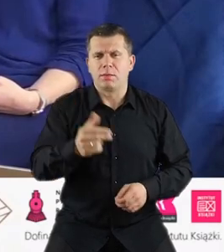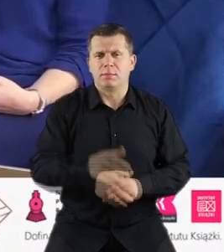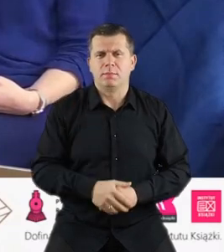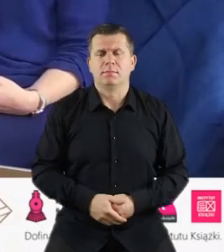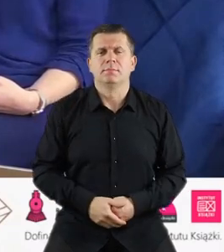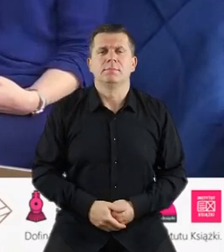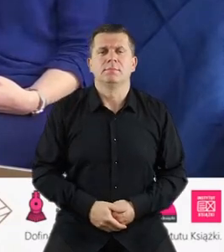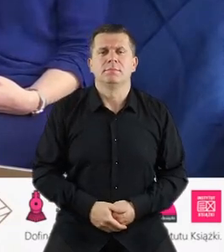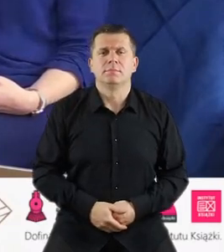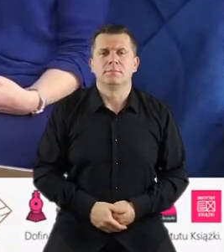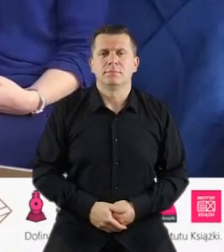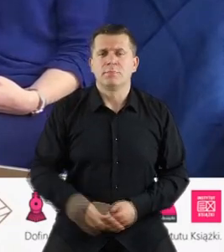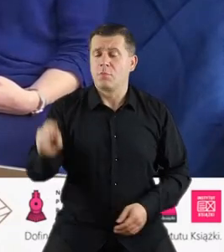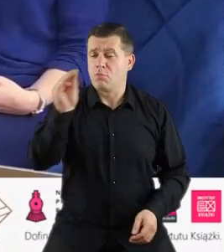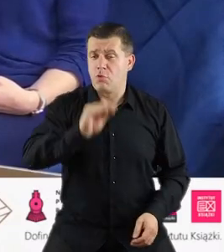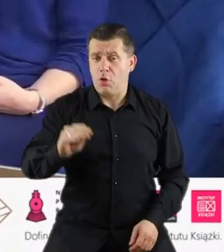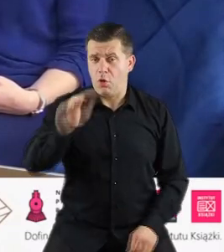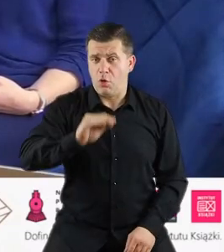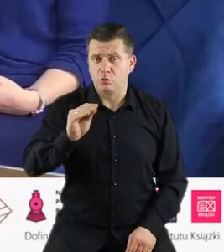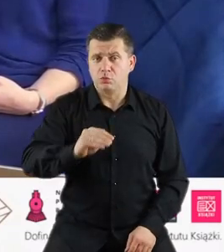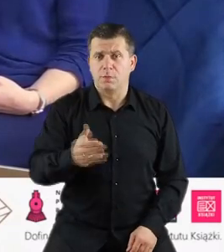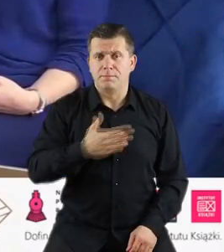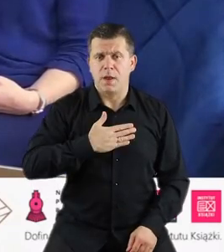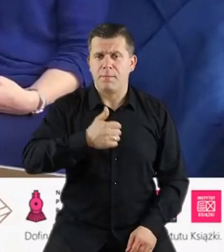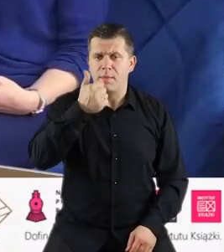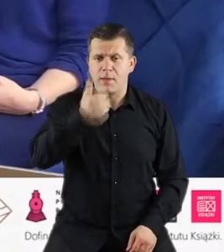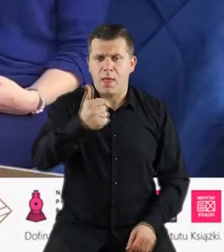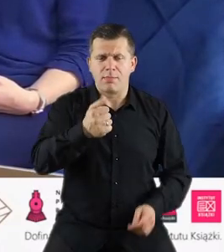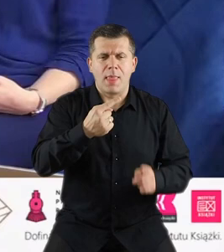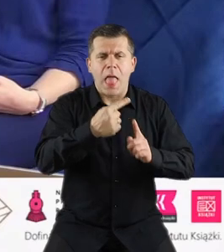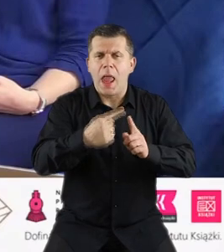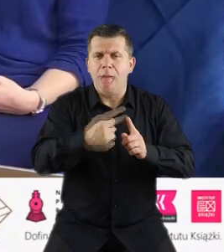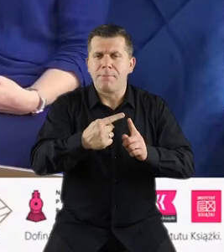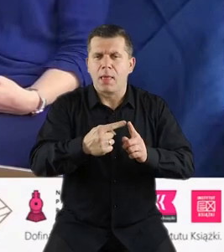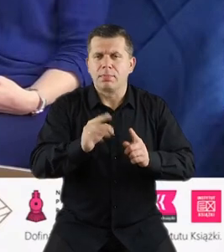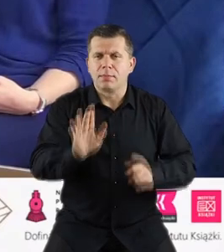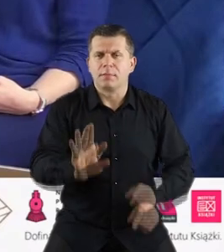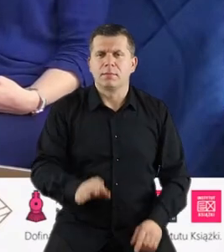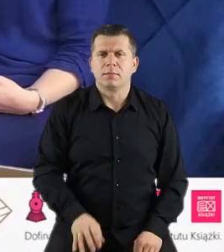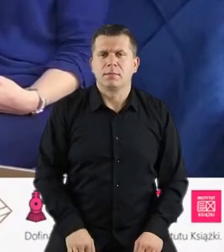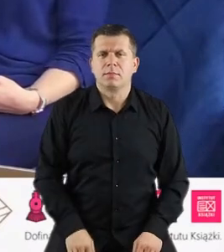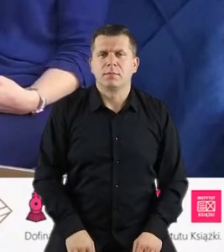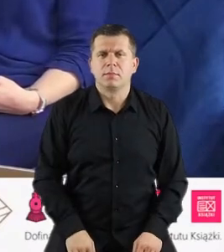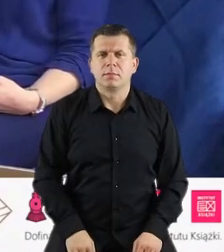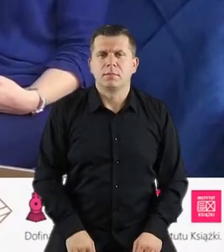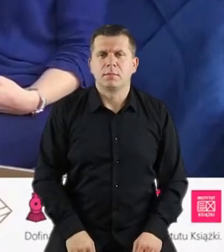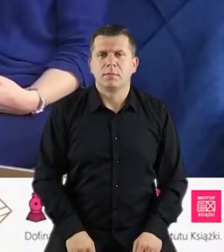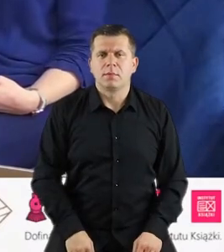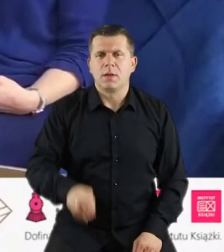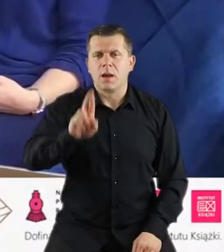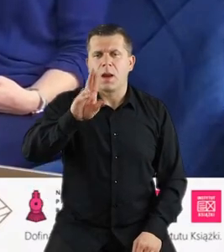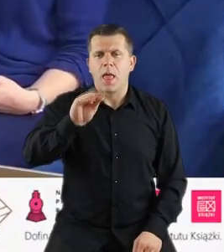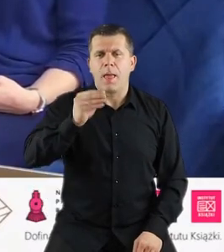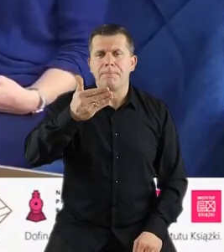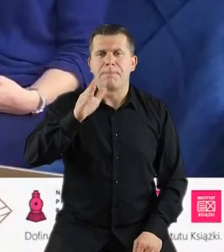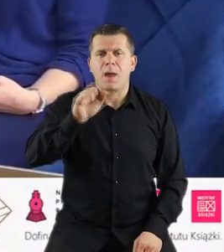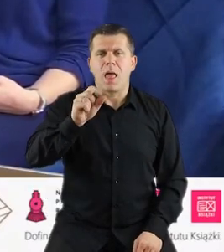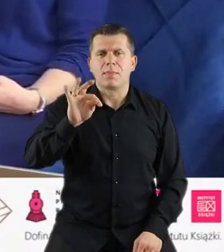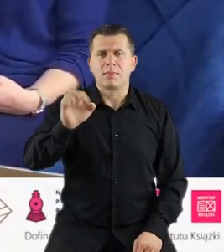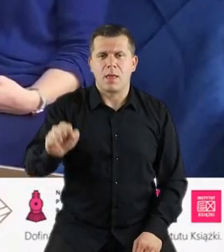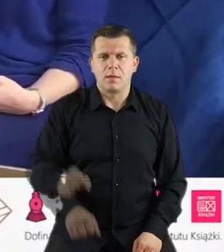I jeszcze mamy jeden element, jakim jest akwaporta Rembrandta. Na której też